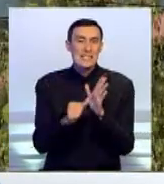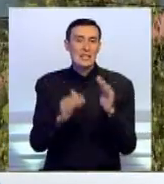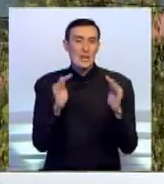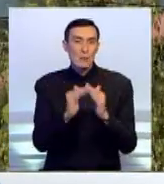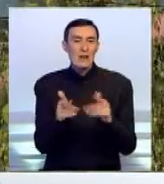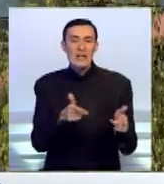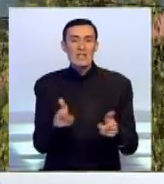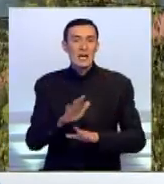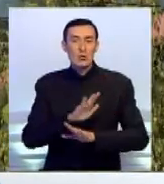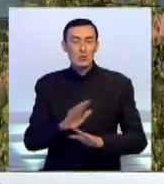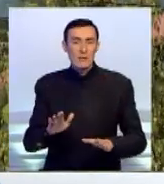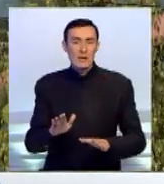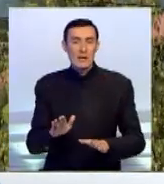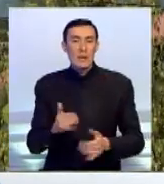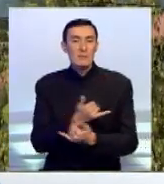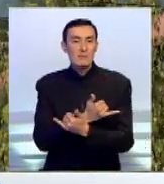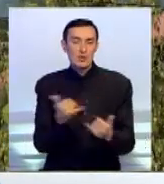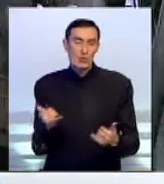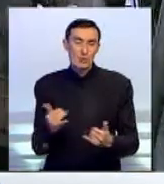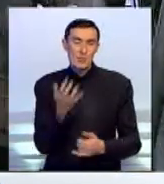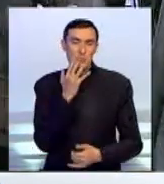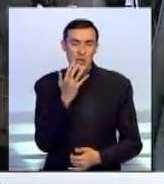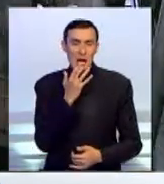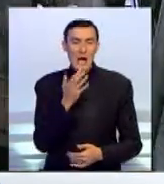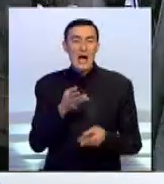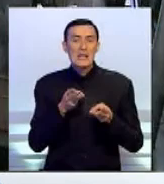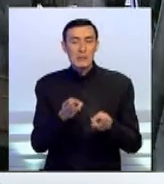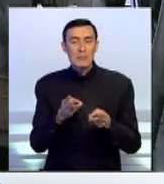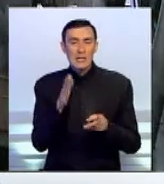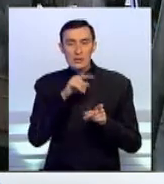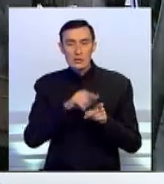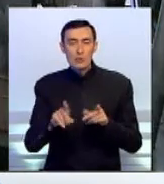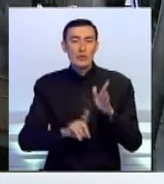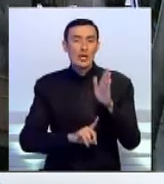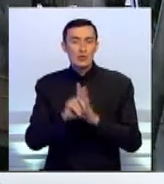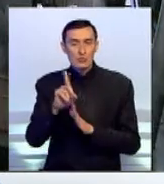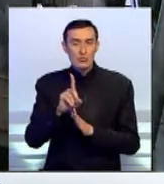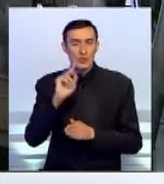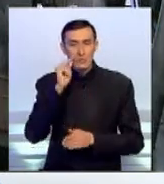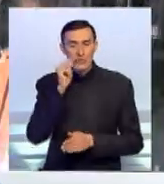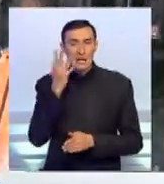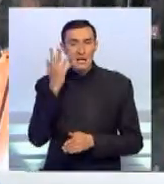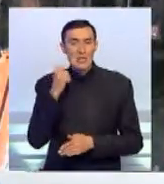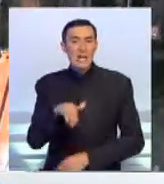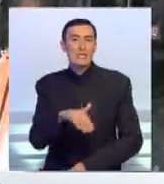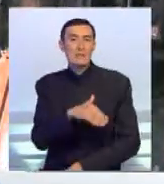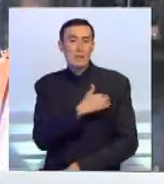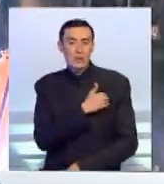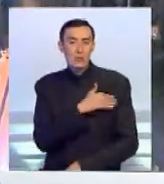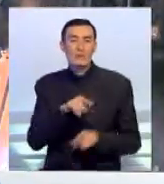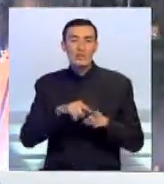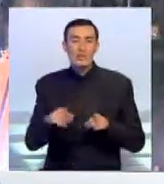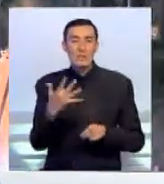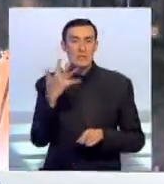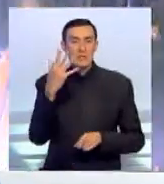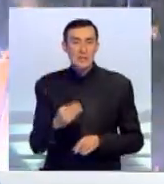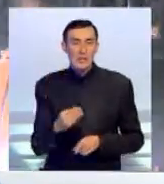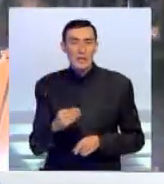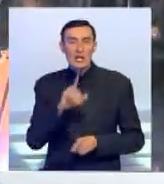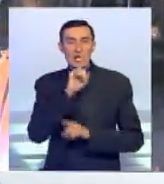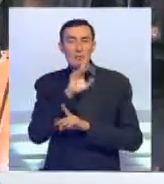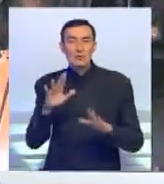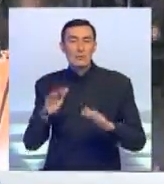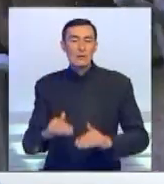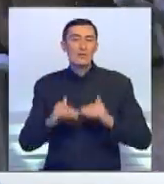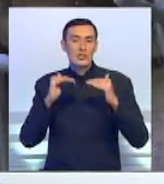домов не готовы к подаче тепла. Отопительный сезон в Шымкенте начнут после того, как среднесуточная температура в течение 5 дней не будет